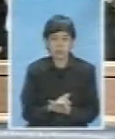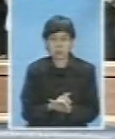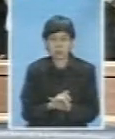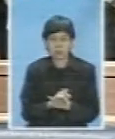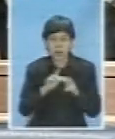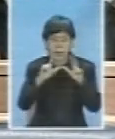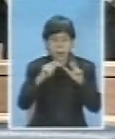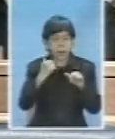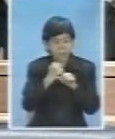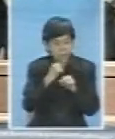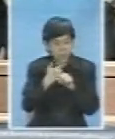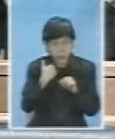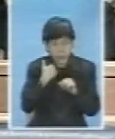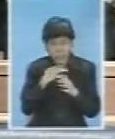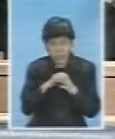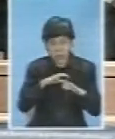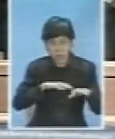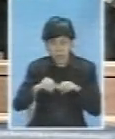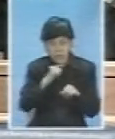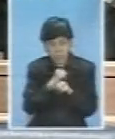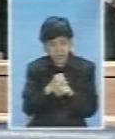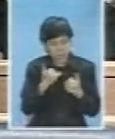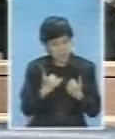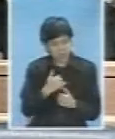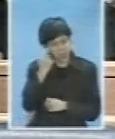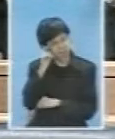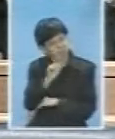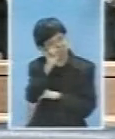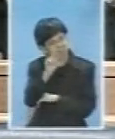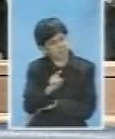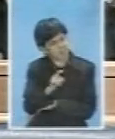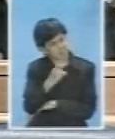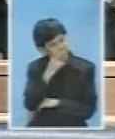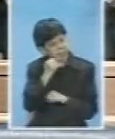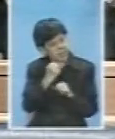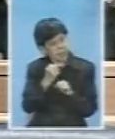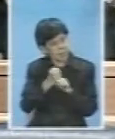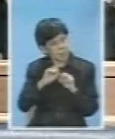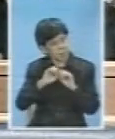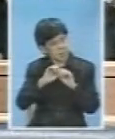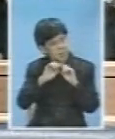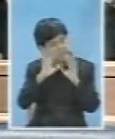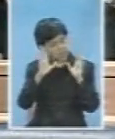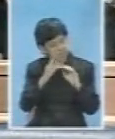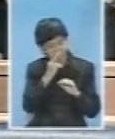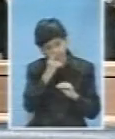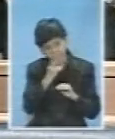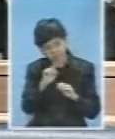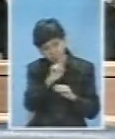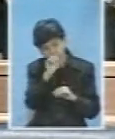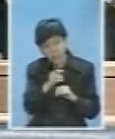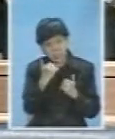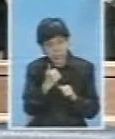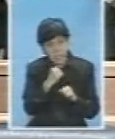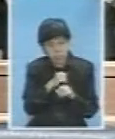และมีที่มาว่าการดำเนินการในขณะนี้เป็นที่สงสัยว่าไม่โปร่งใสไม่โปร่งใสเพราะก